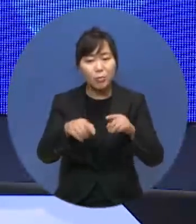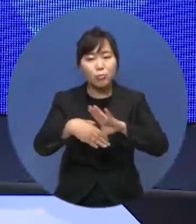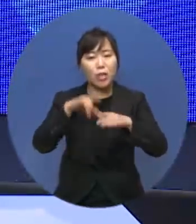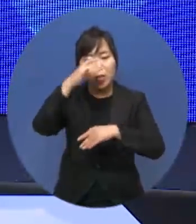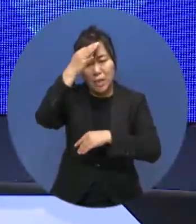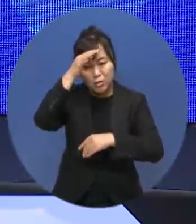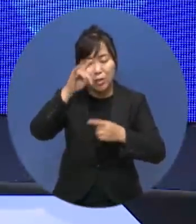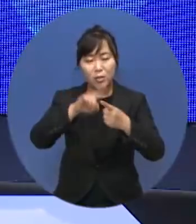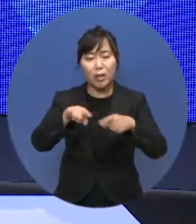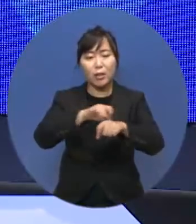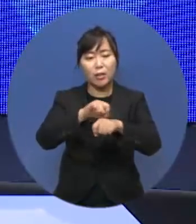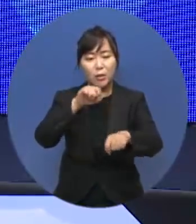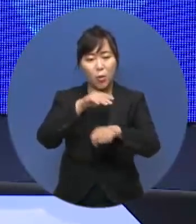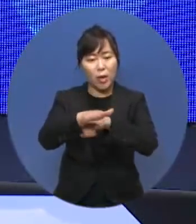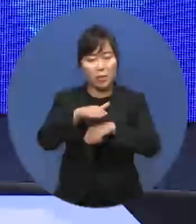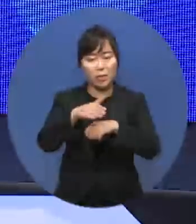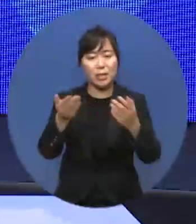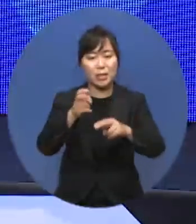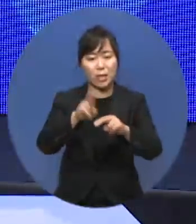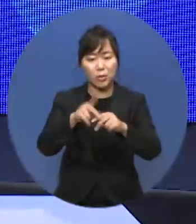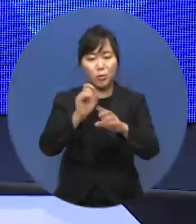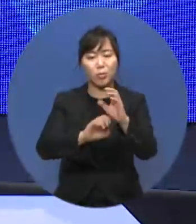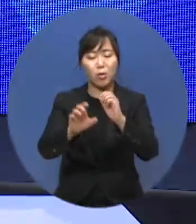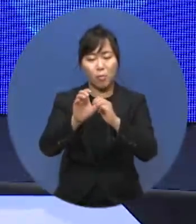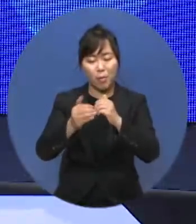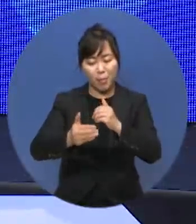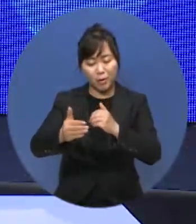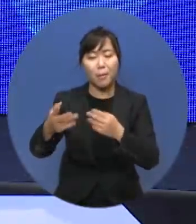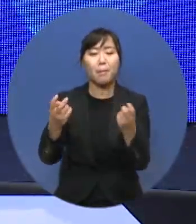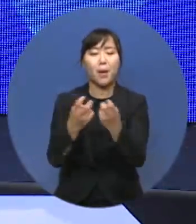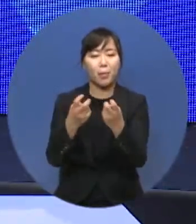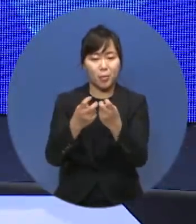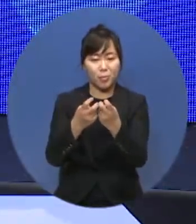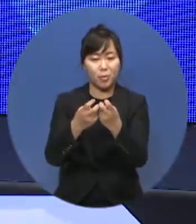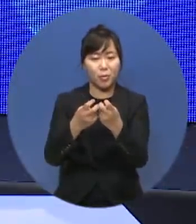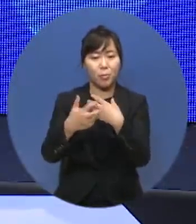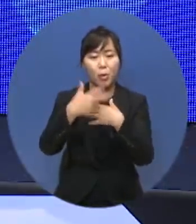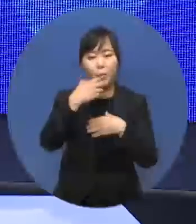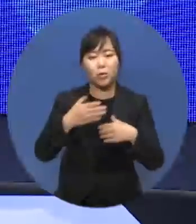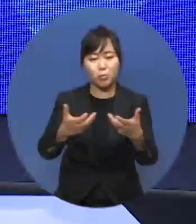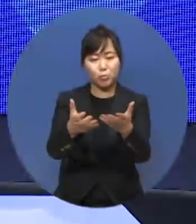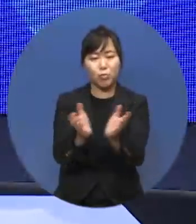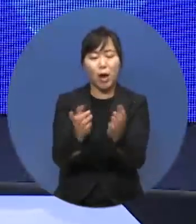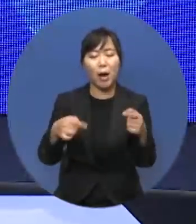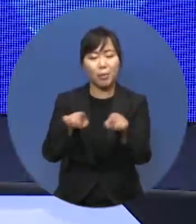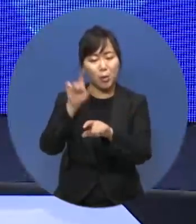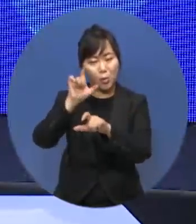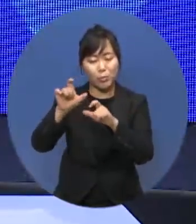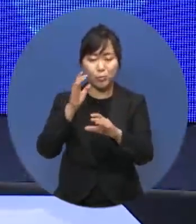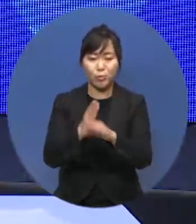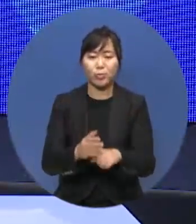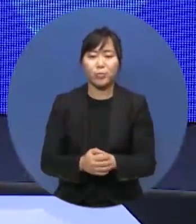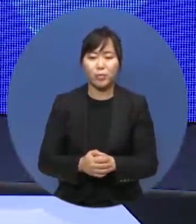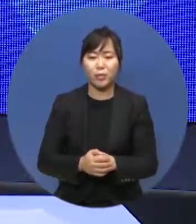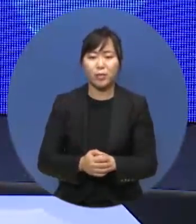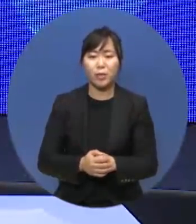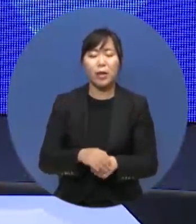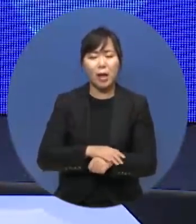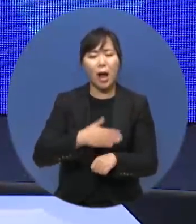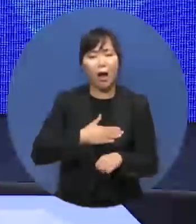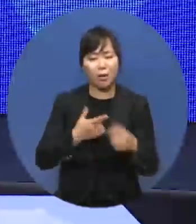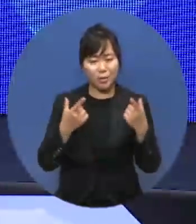있어서 특화형 일자리를 좀 이제 정착해 나가는 방안을 보건복지부랑 함께 이제 고민을 하고 있습니다.